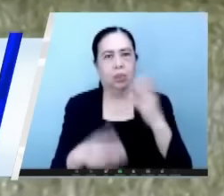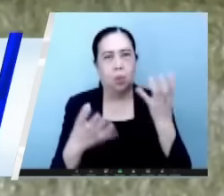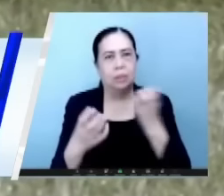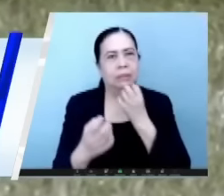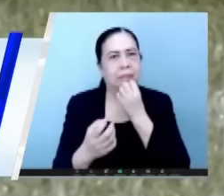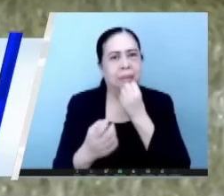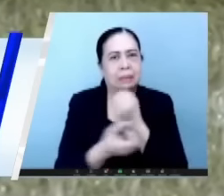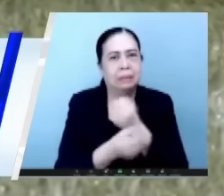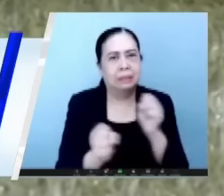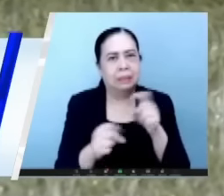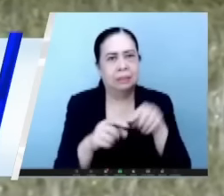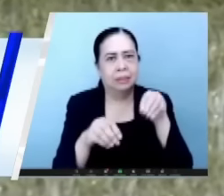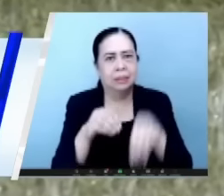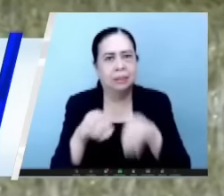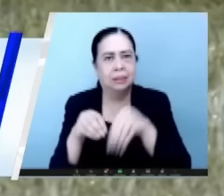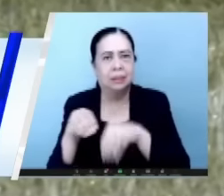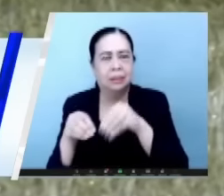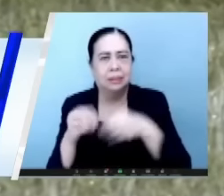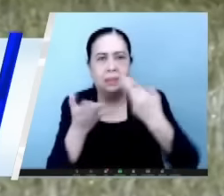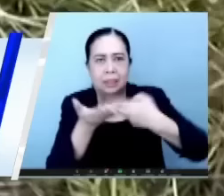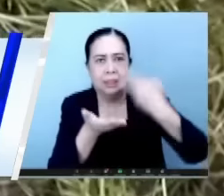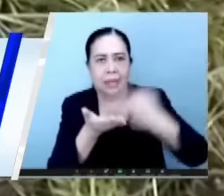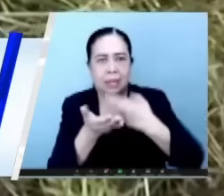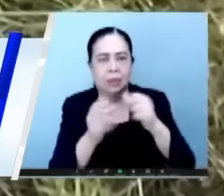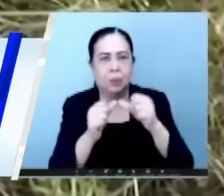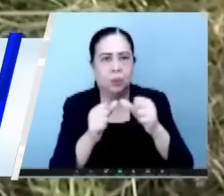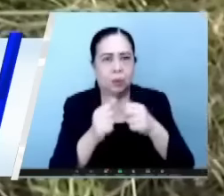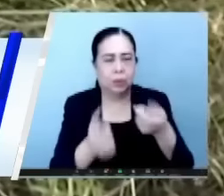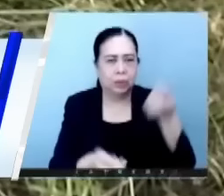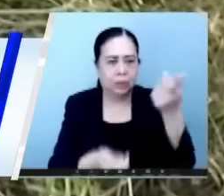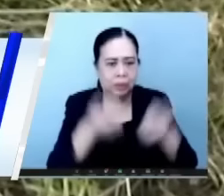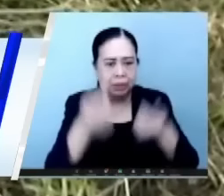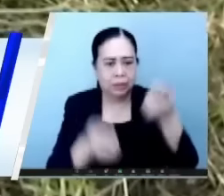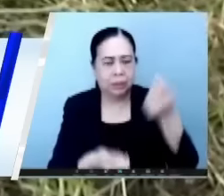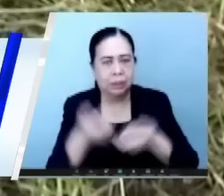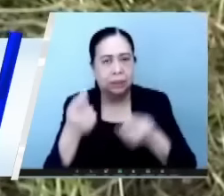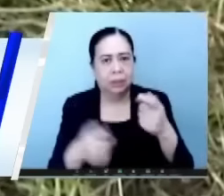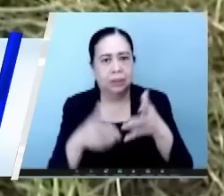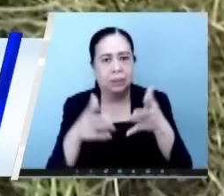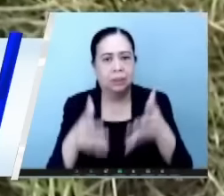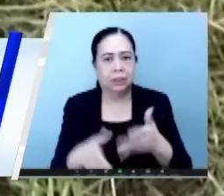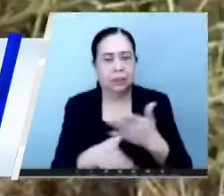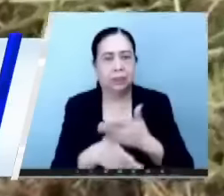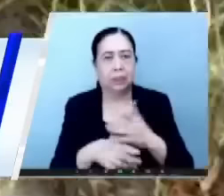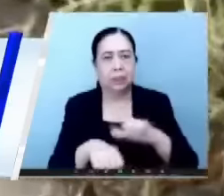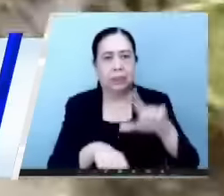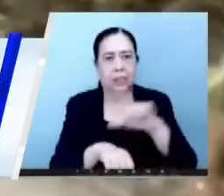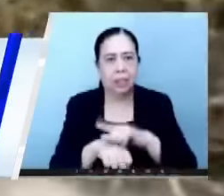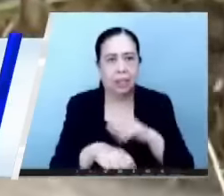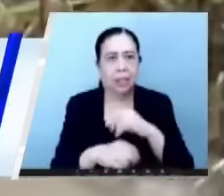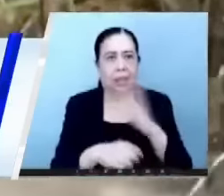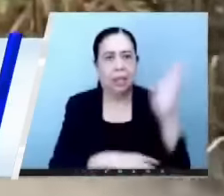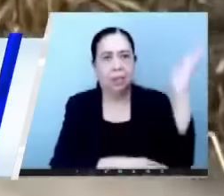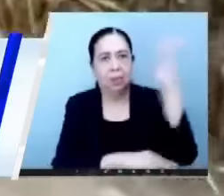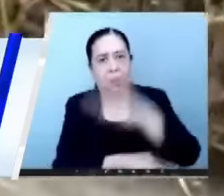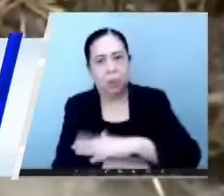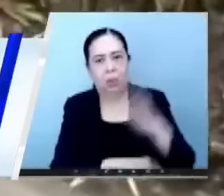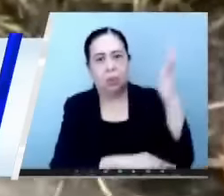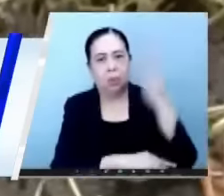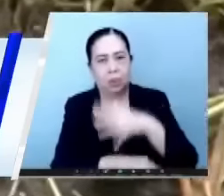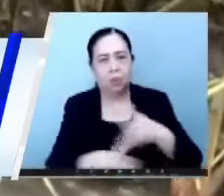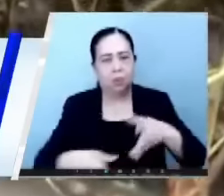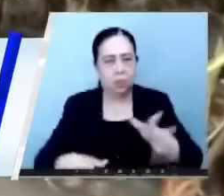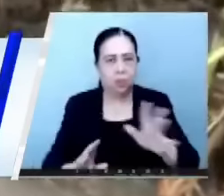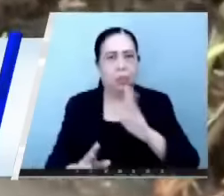na palay. Puspusan ang pagtatanggal ni Mang Jaime sa mga nakahambalang na lupa at mga sanga ng puno para dumaloy ang baha sa